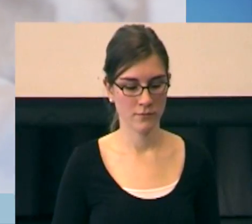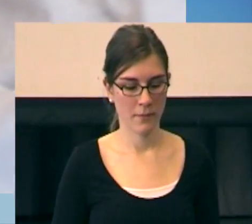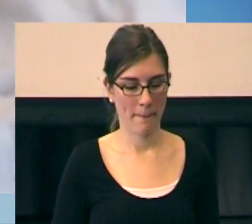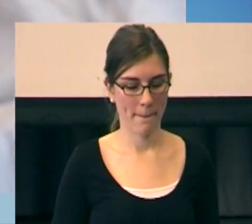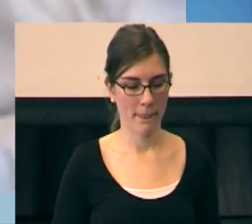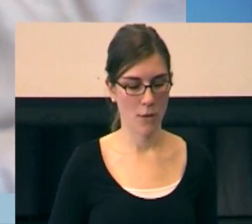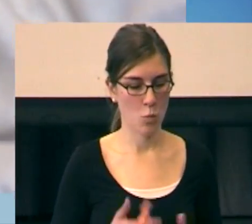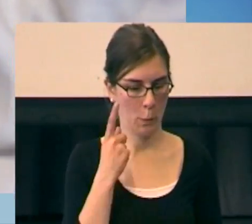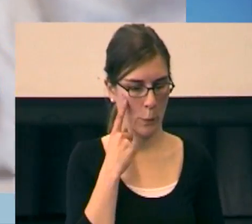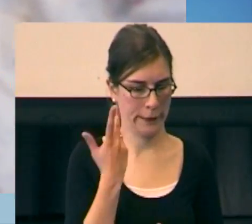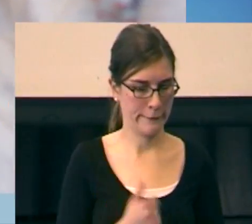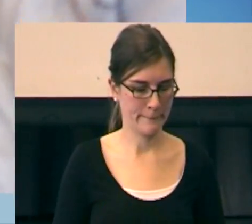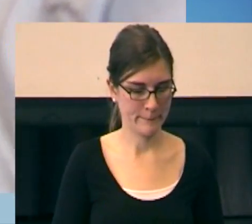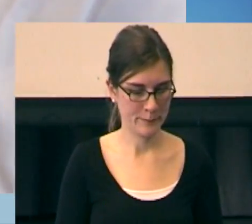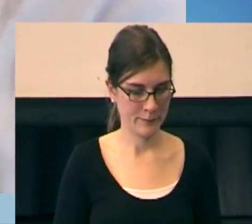Kurzen Moment.